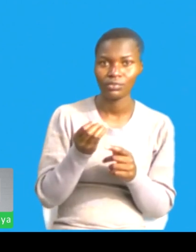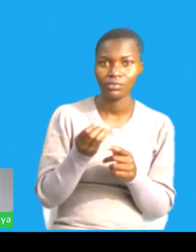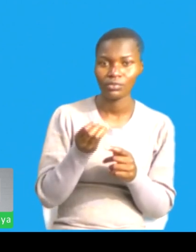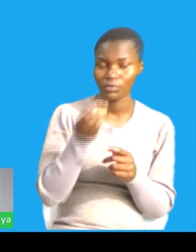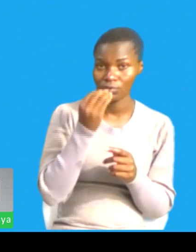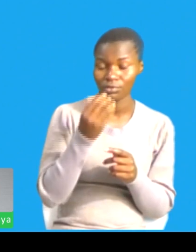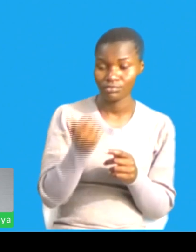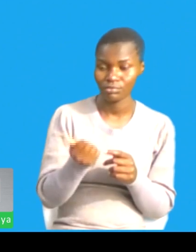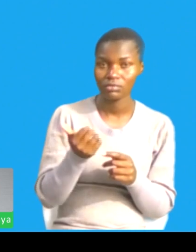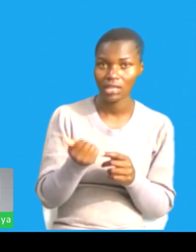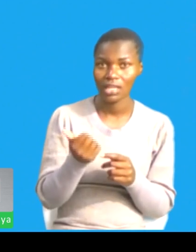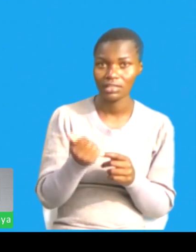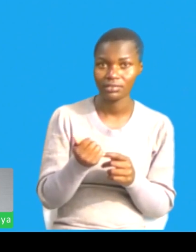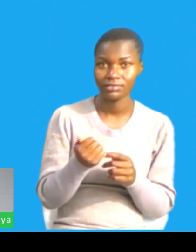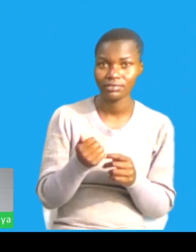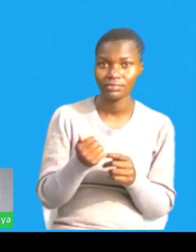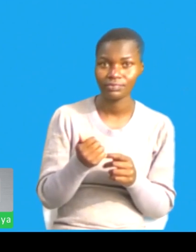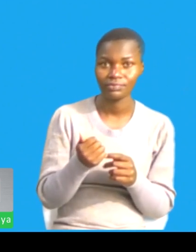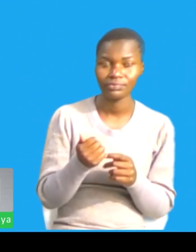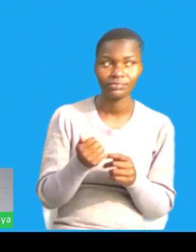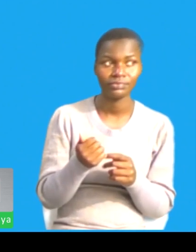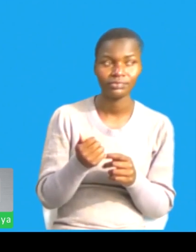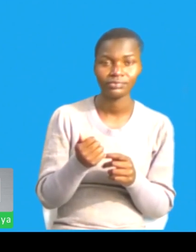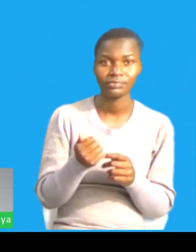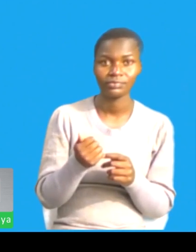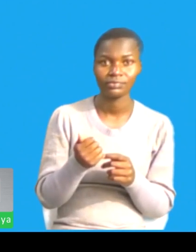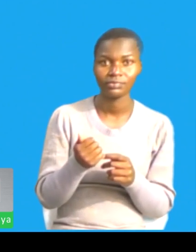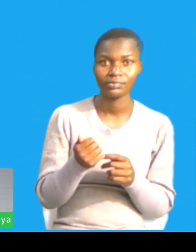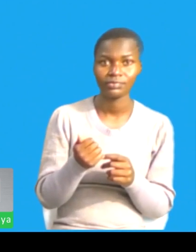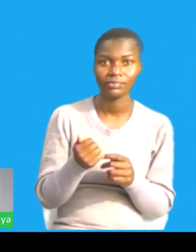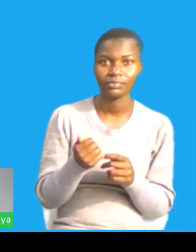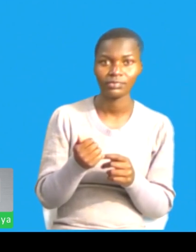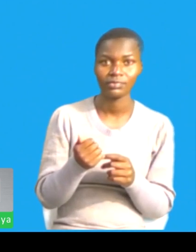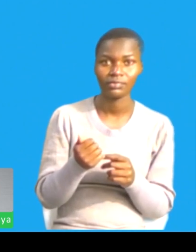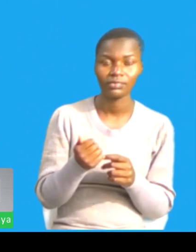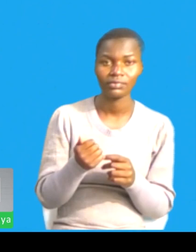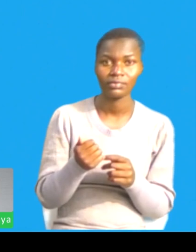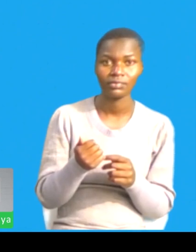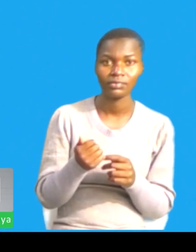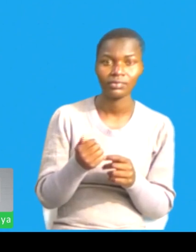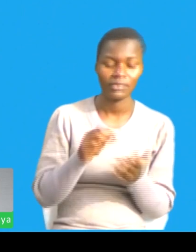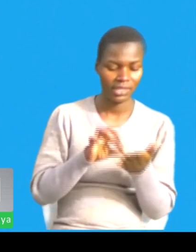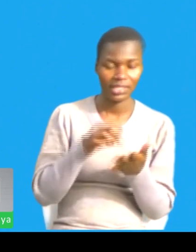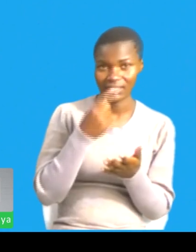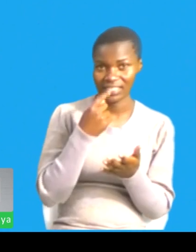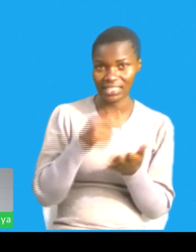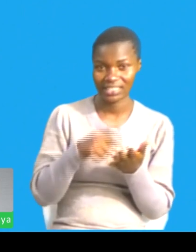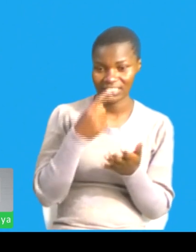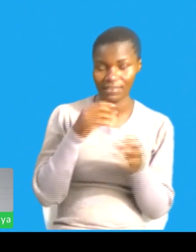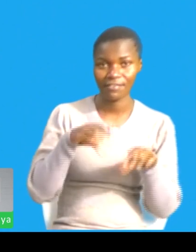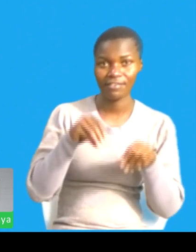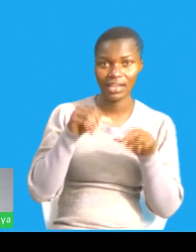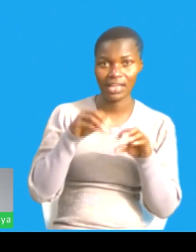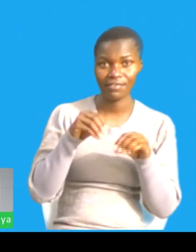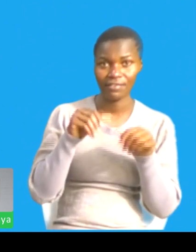vya ugali, vyakula vya inaitwa nini hii unga, mchele, wimbi na